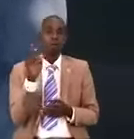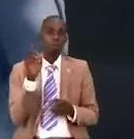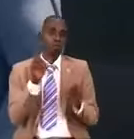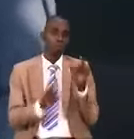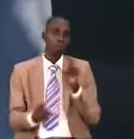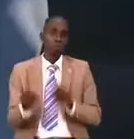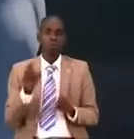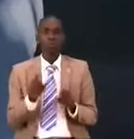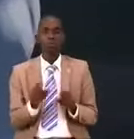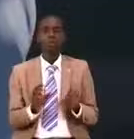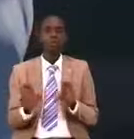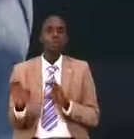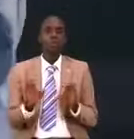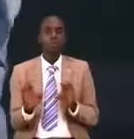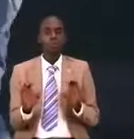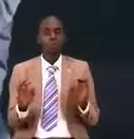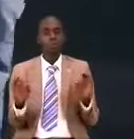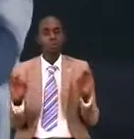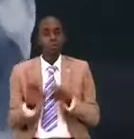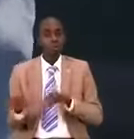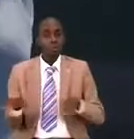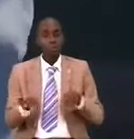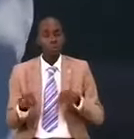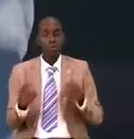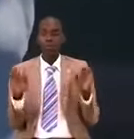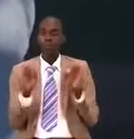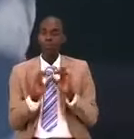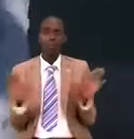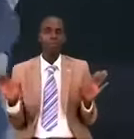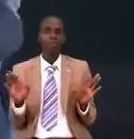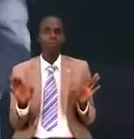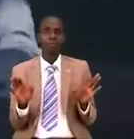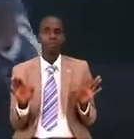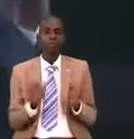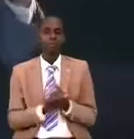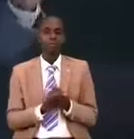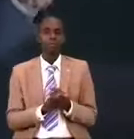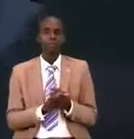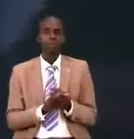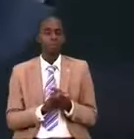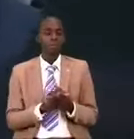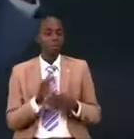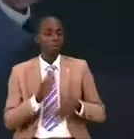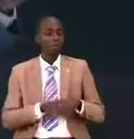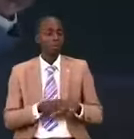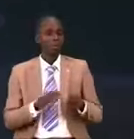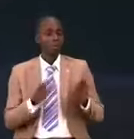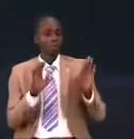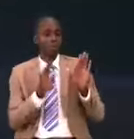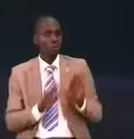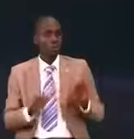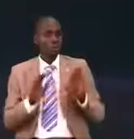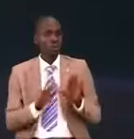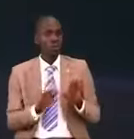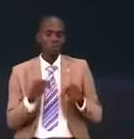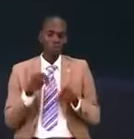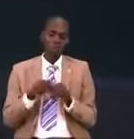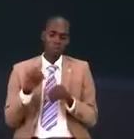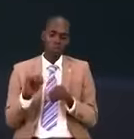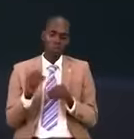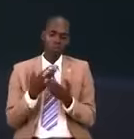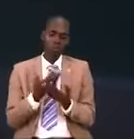eau de dimanche j'étais aucune du matin nous avons le cul du soir et à cause